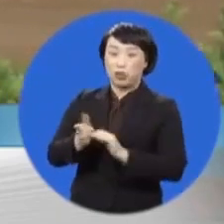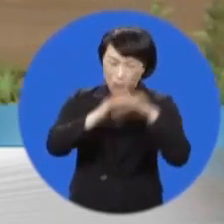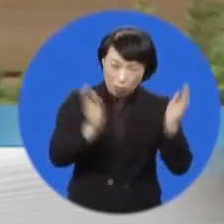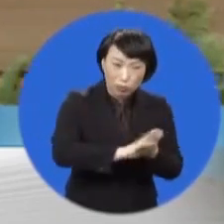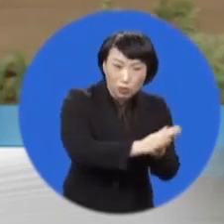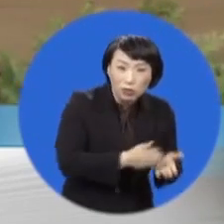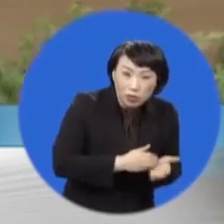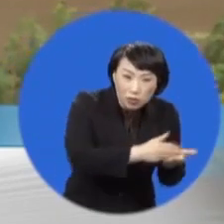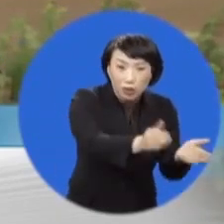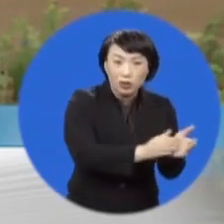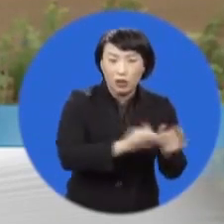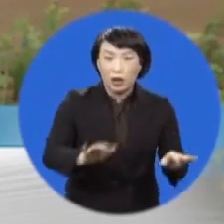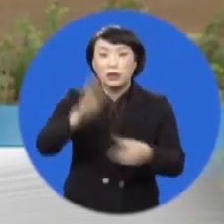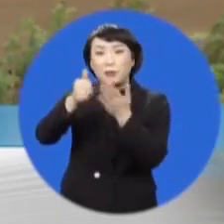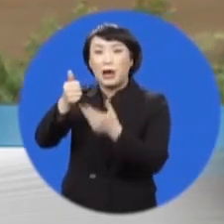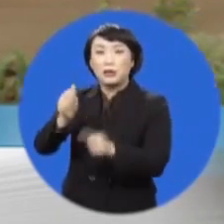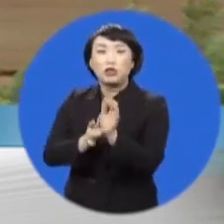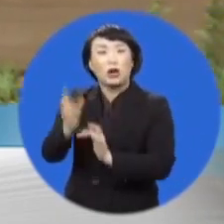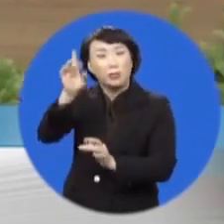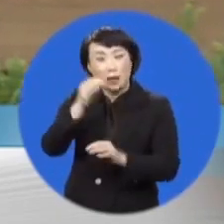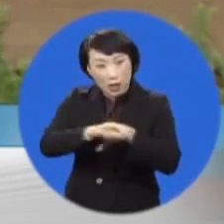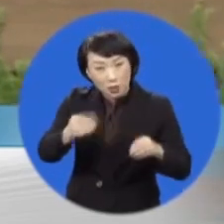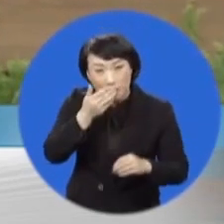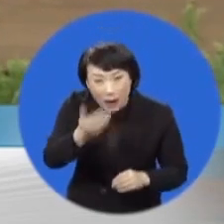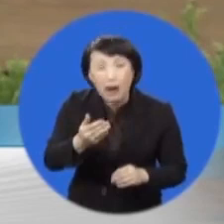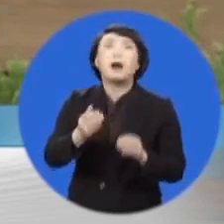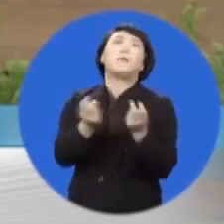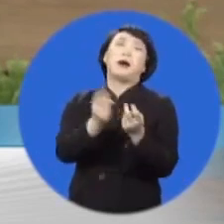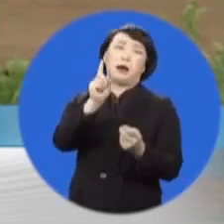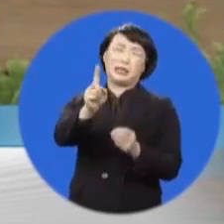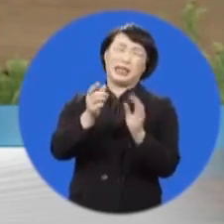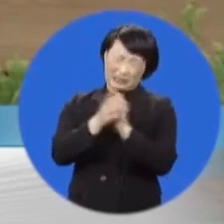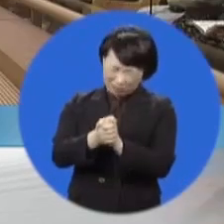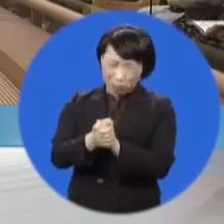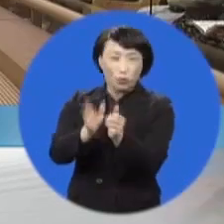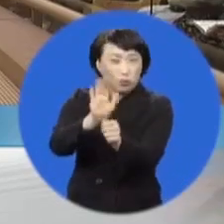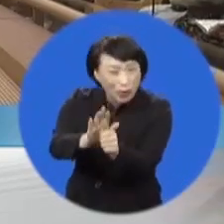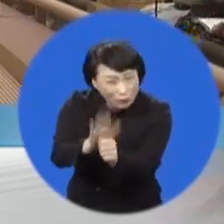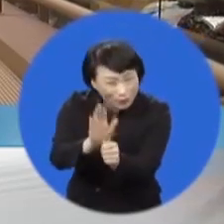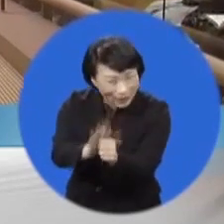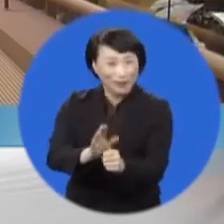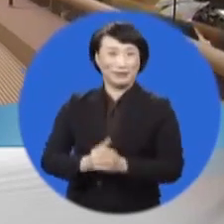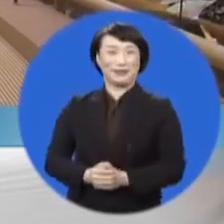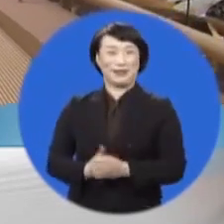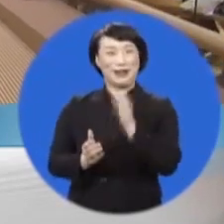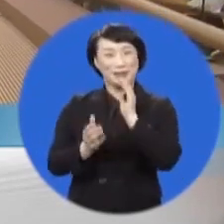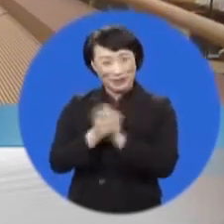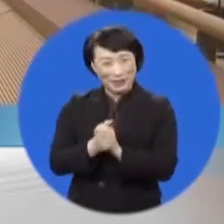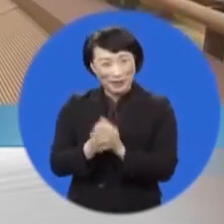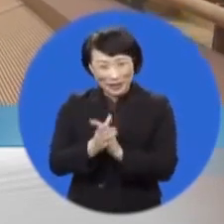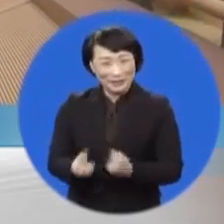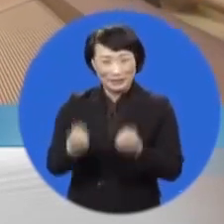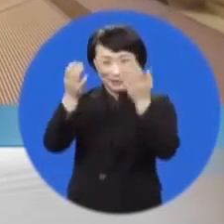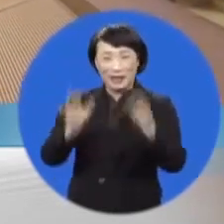짝이 하나님이 앞뜰 많이 해결할 것이니 지도에 내가 도와줄게 할렐루야 예